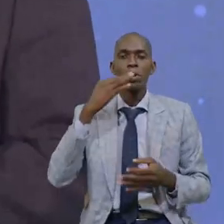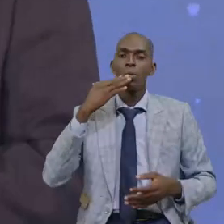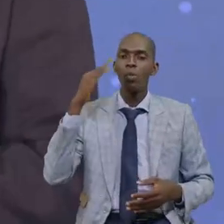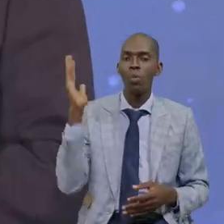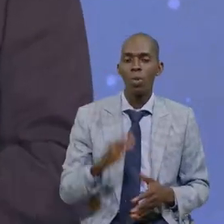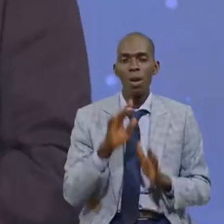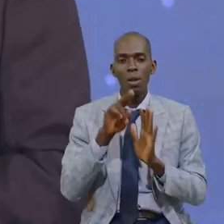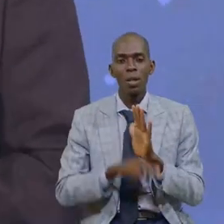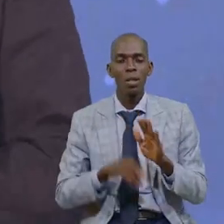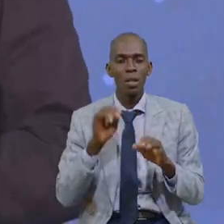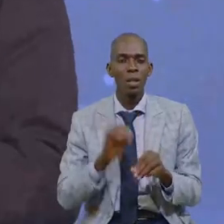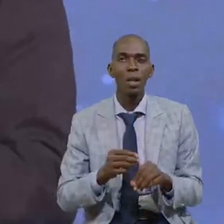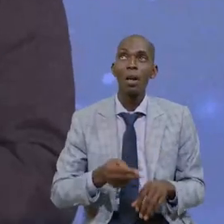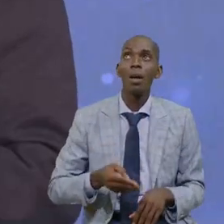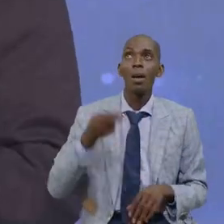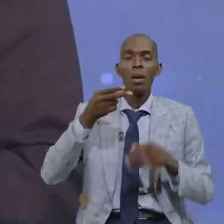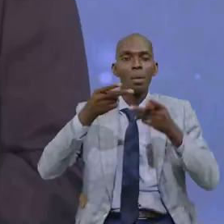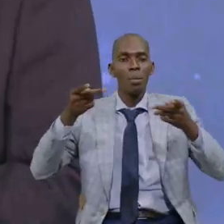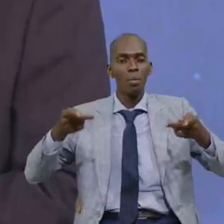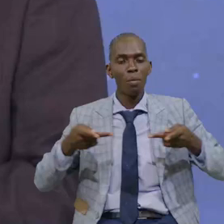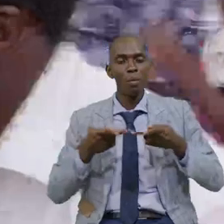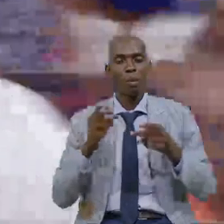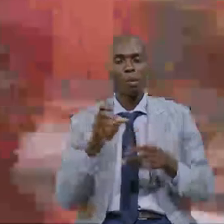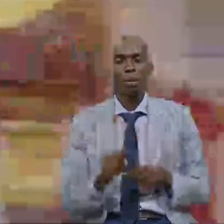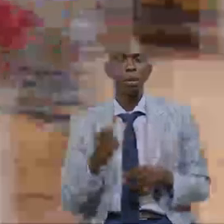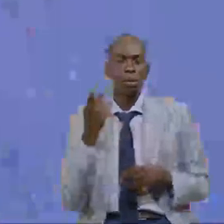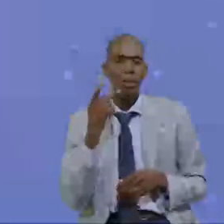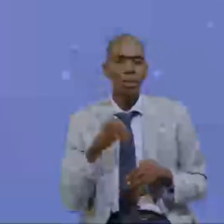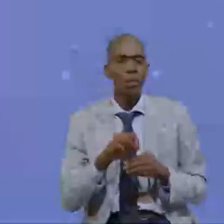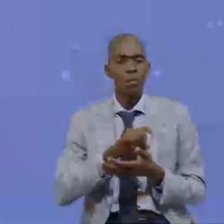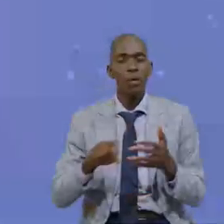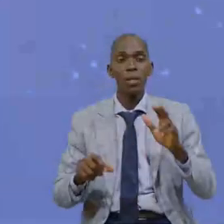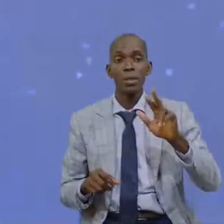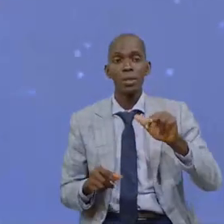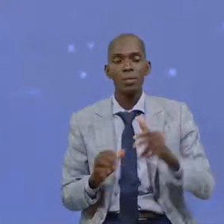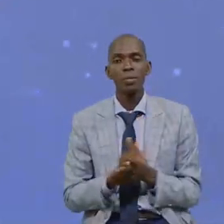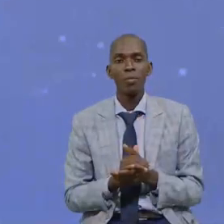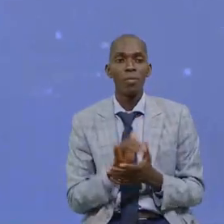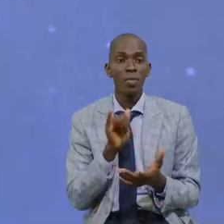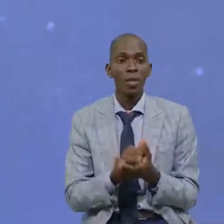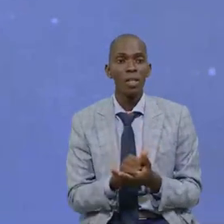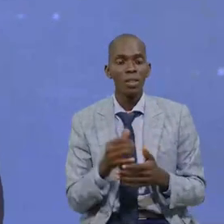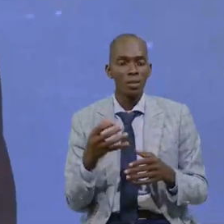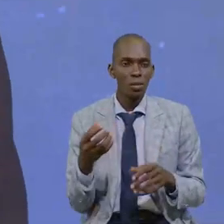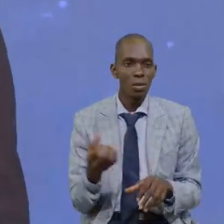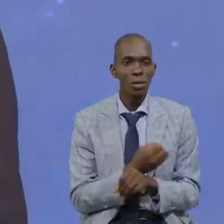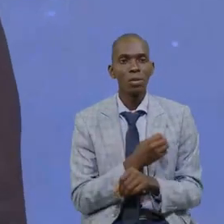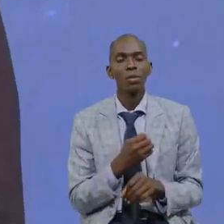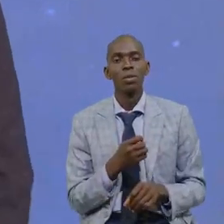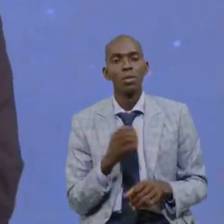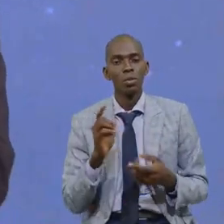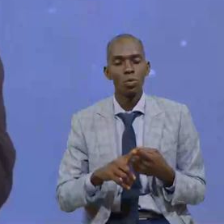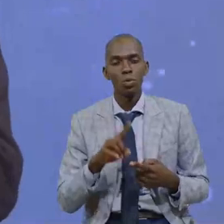les lieux célestes. Verset 13, il dit, c'est pourquoi